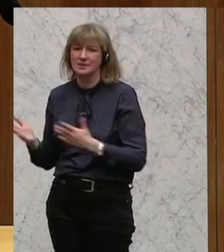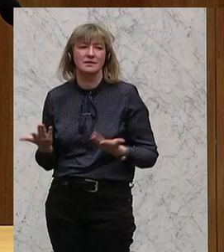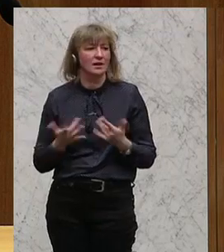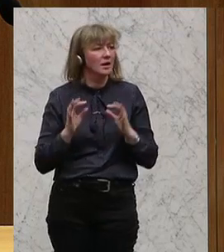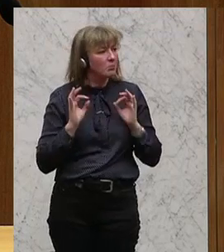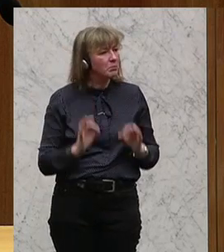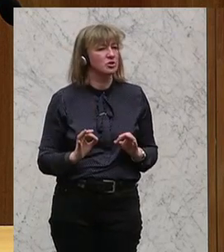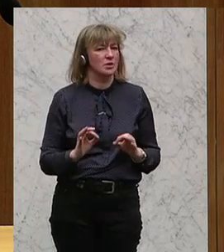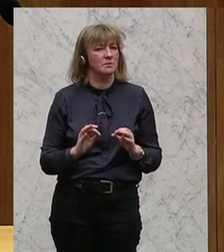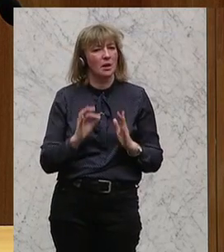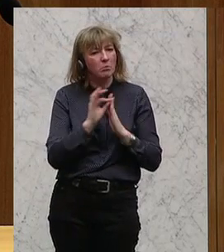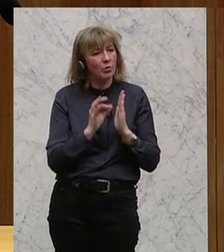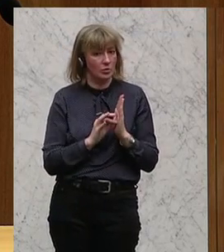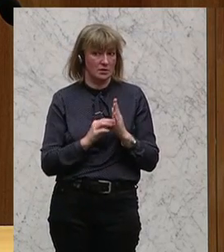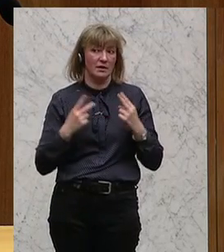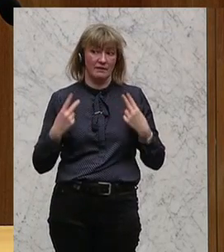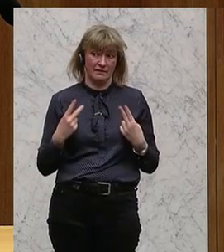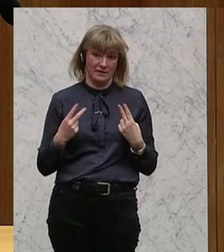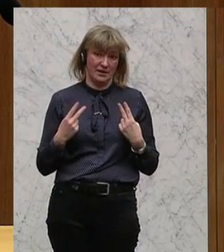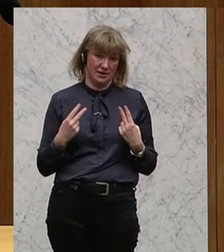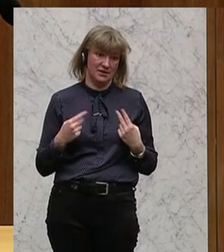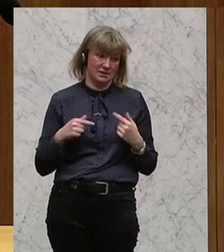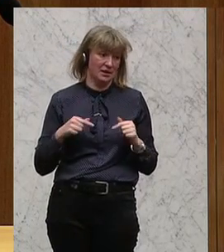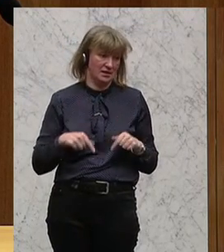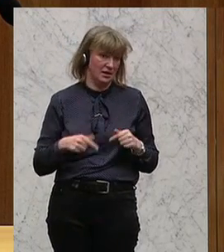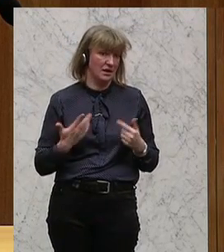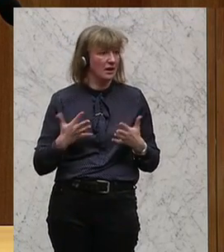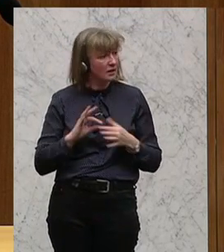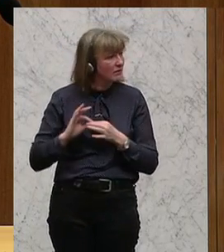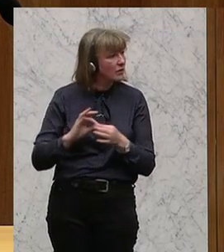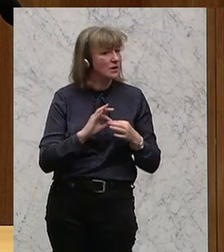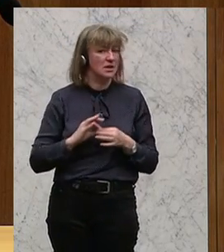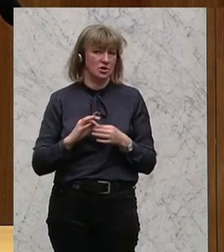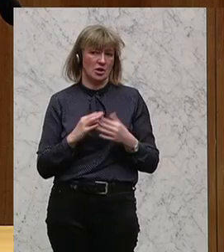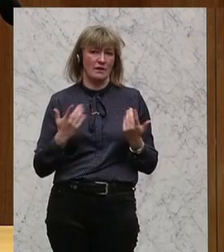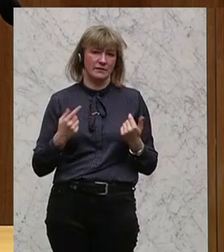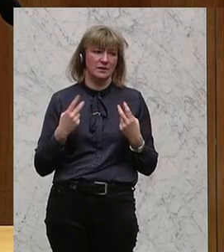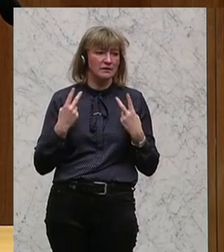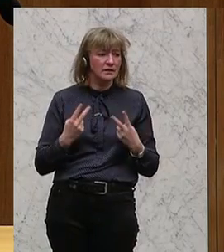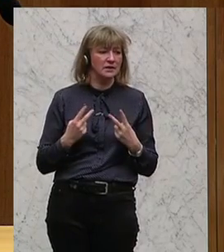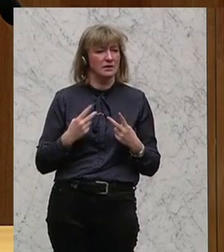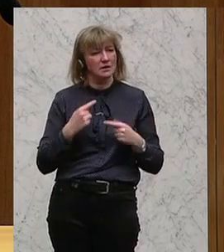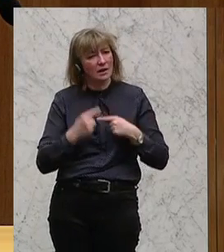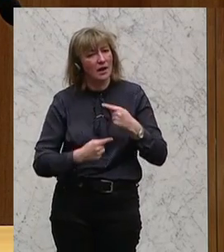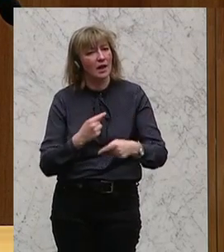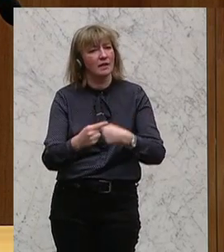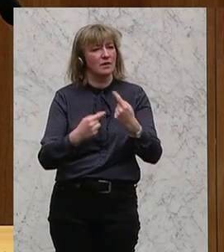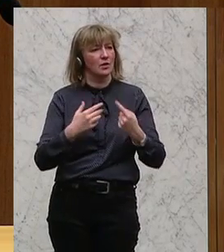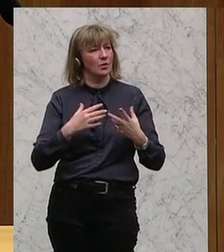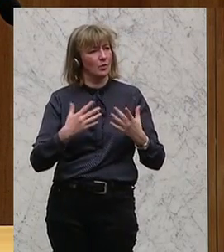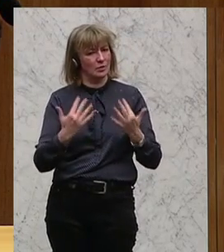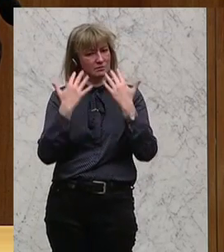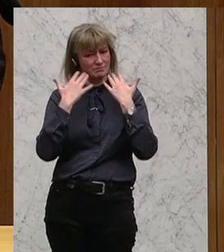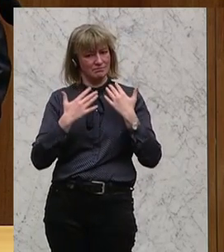bestimmte Komponenten maßgeblich die Entwicklungen der Gesellschaft, maßgeblich die Entwicklungen sozusagen unseres Zusammenlebens geprägt